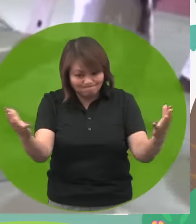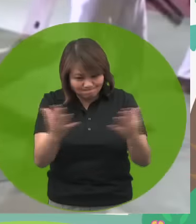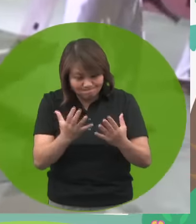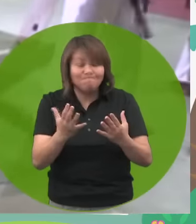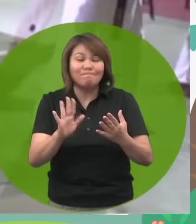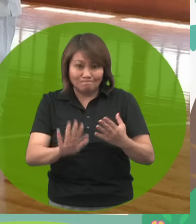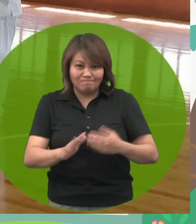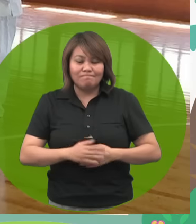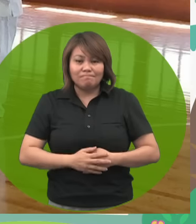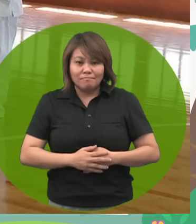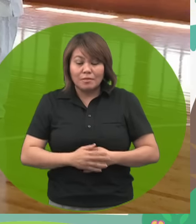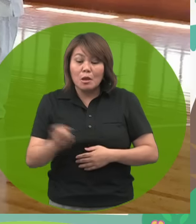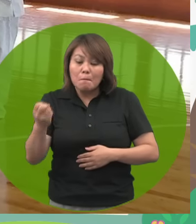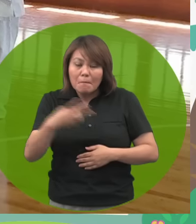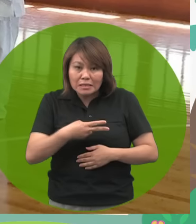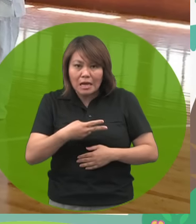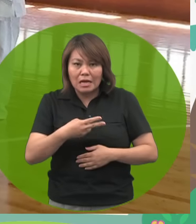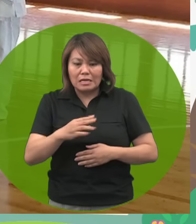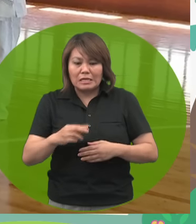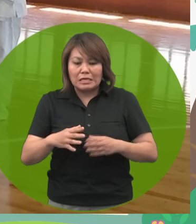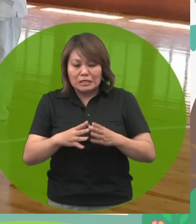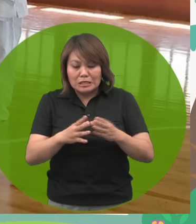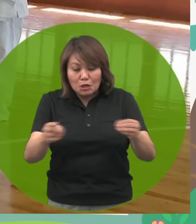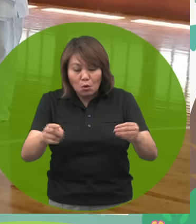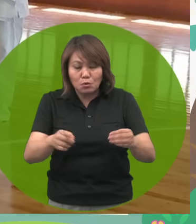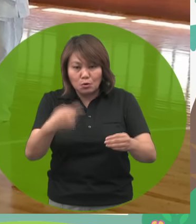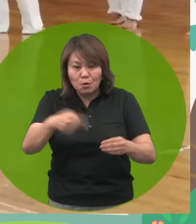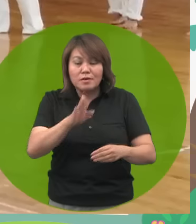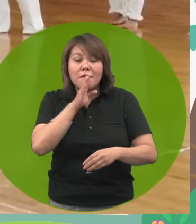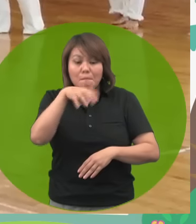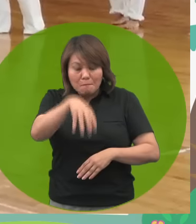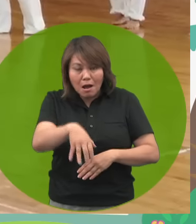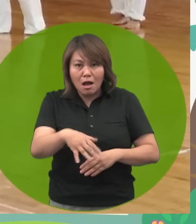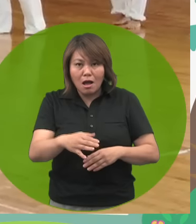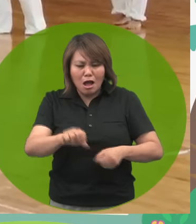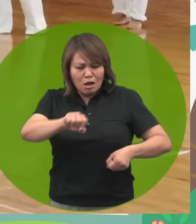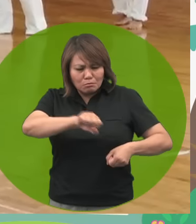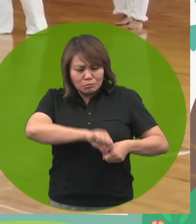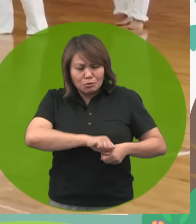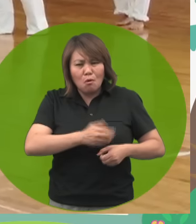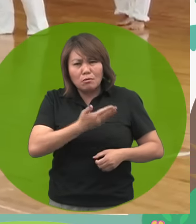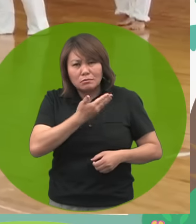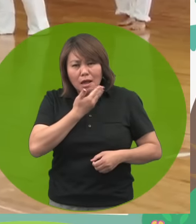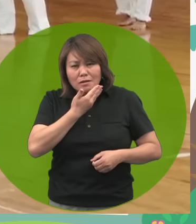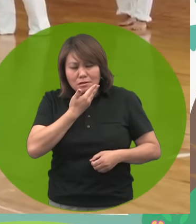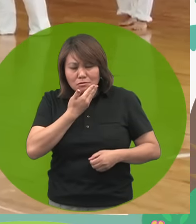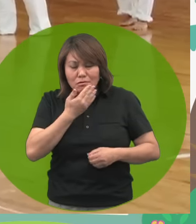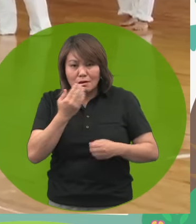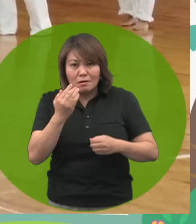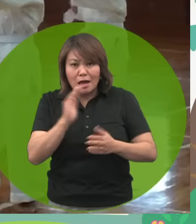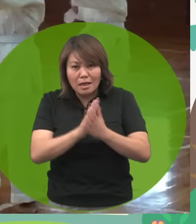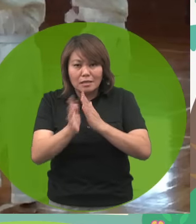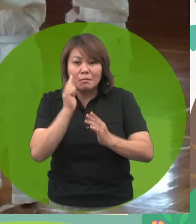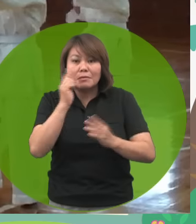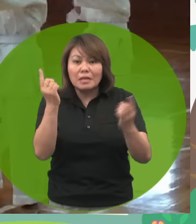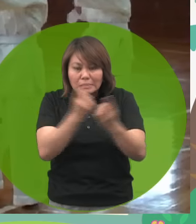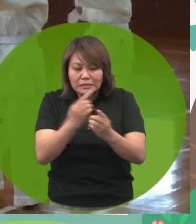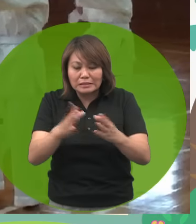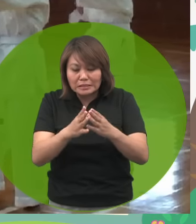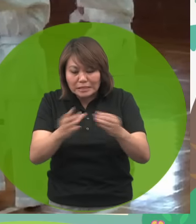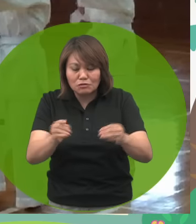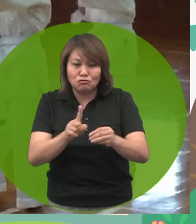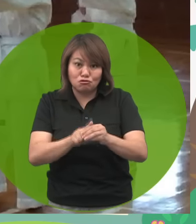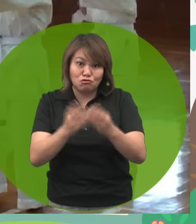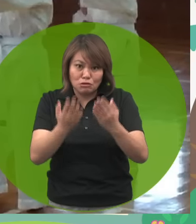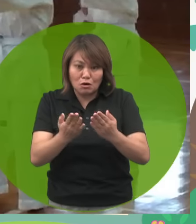ています。また日本の教育現場においても武道の大切さが改めて見直され、全国の中学校